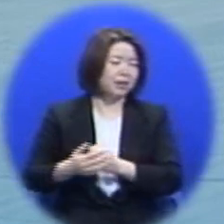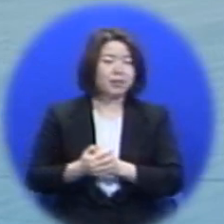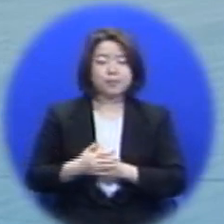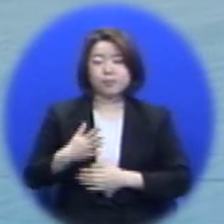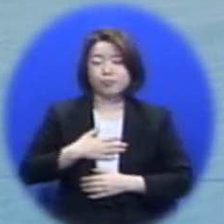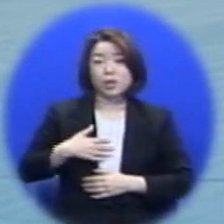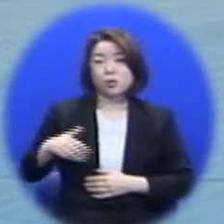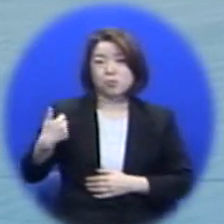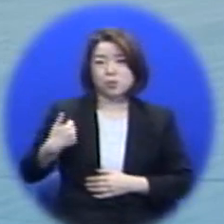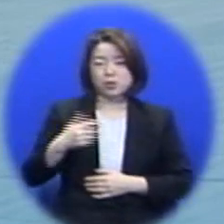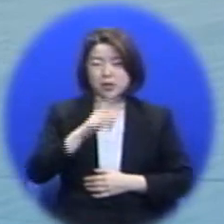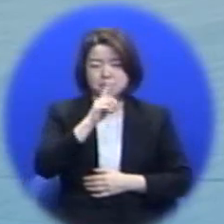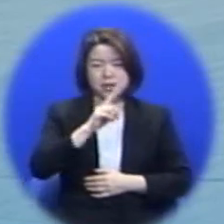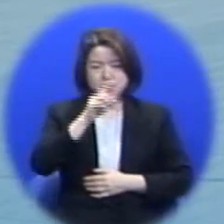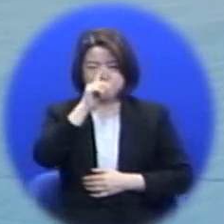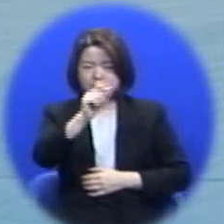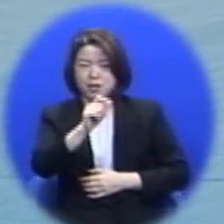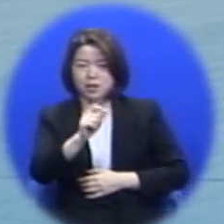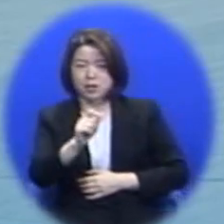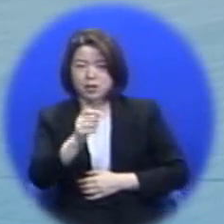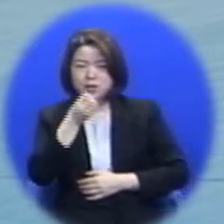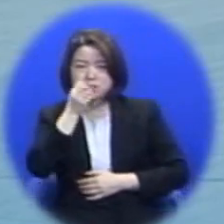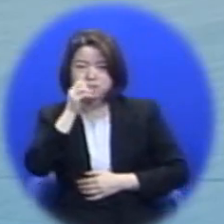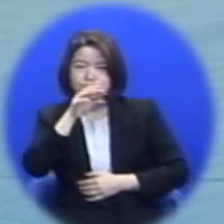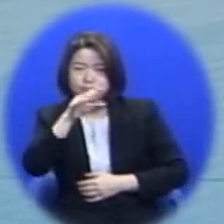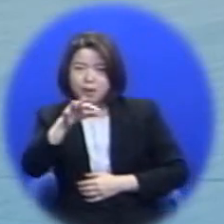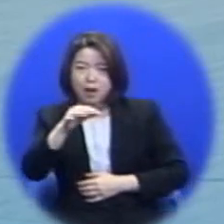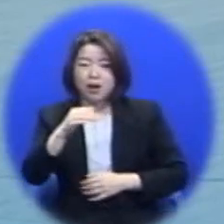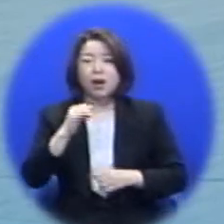나도 모르게 자꾸 말이 거친 말이 나온다면